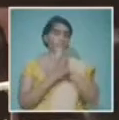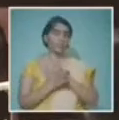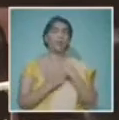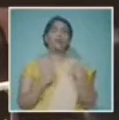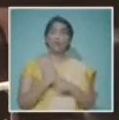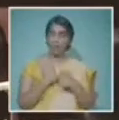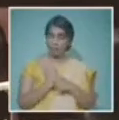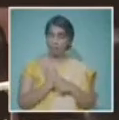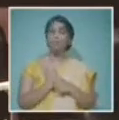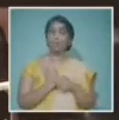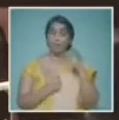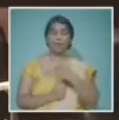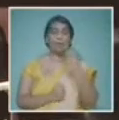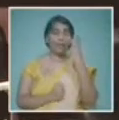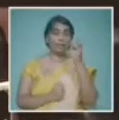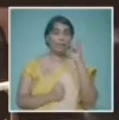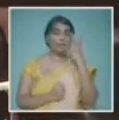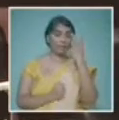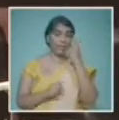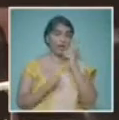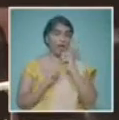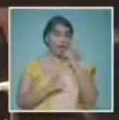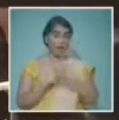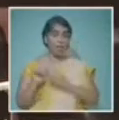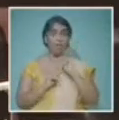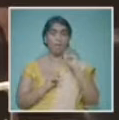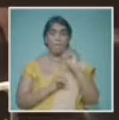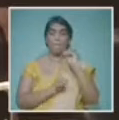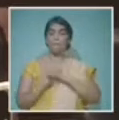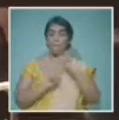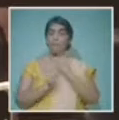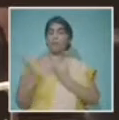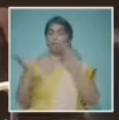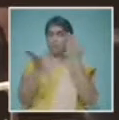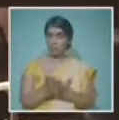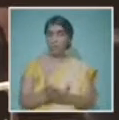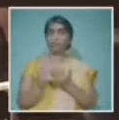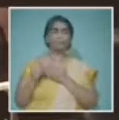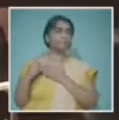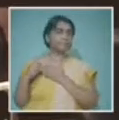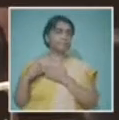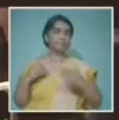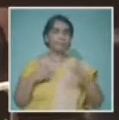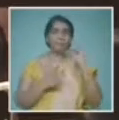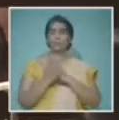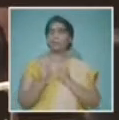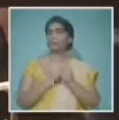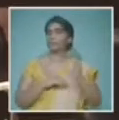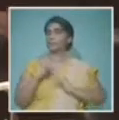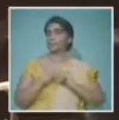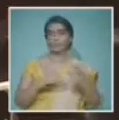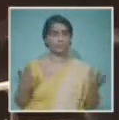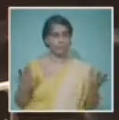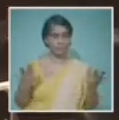ව්‍යවස්ථාව පිළිබඳව ඇය 2000 වසරේදී පාර්ලිමේන්තුවට නව ආණ්ඩුක්‍රම ව්‍යවස්ථාවක් ඉදිරිපත් කරා එතනින් එහා ඒ ව්‍යවස්ථාවේ ක්‍රියාදාමයන් සිද්ධු වුණේ